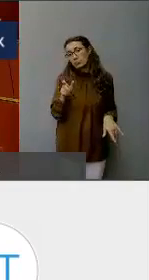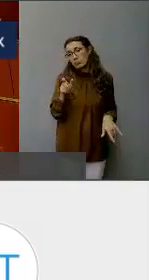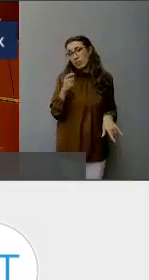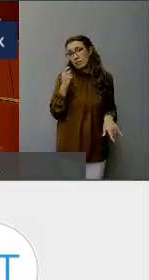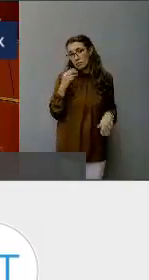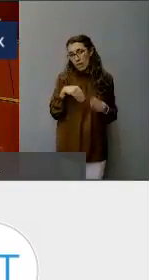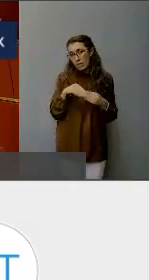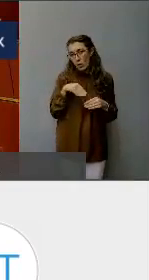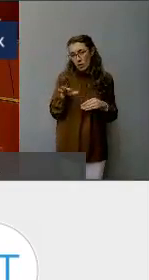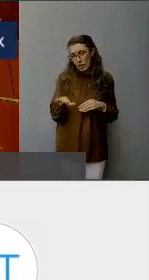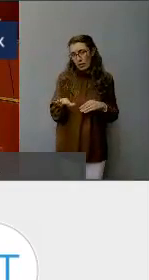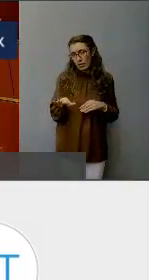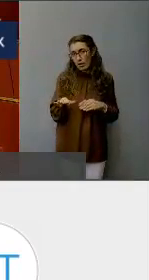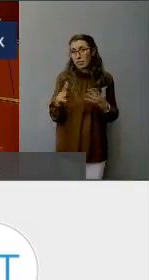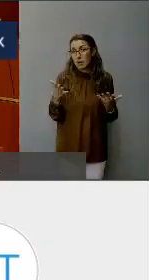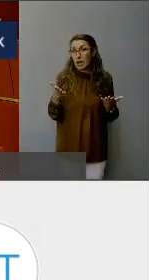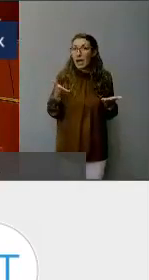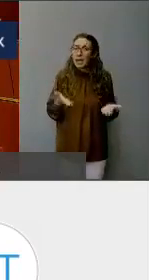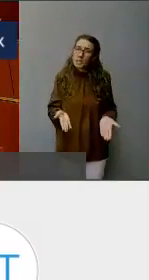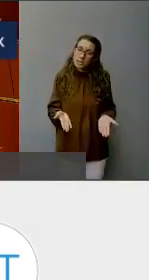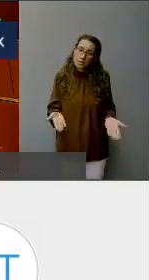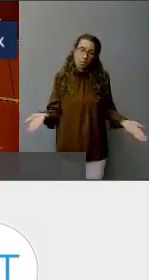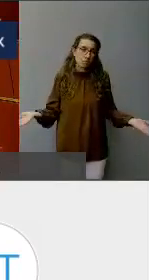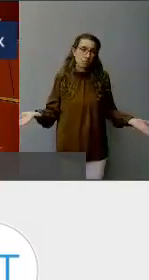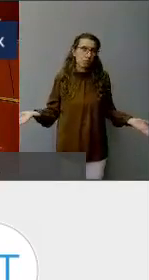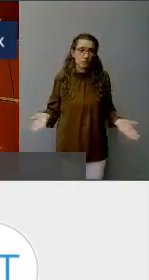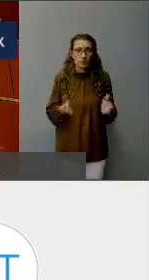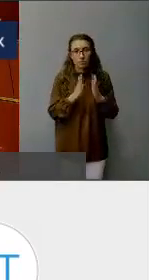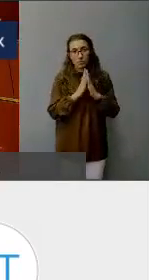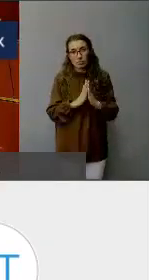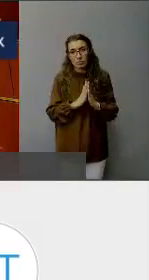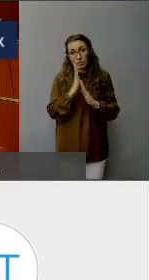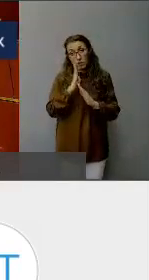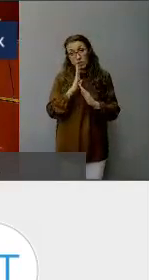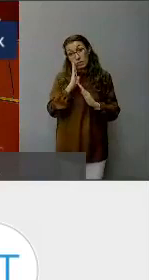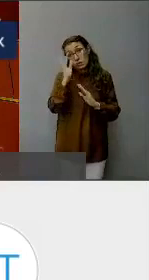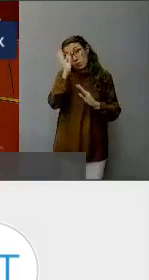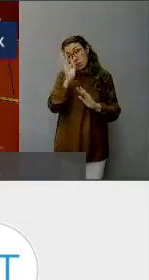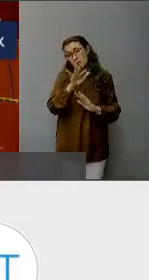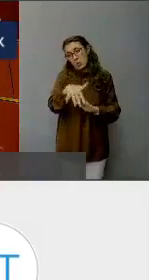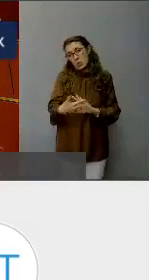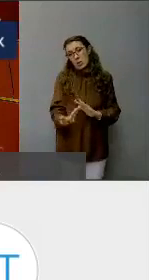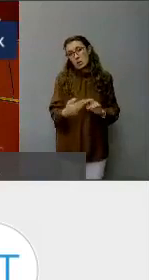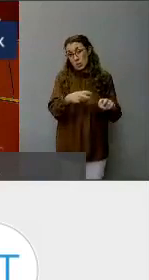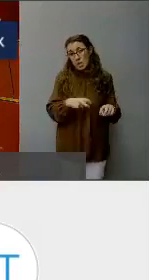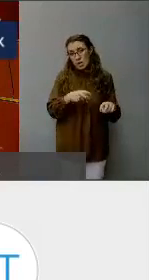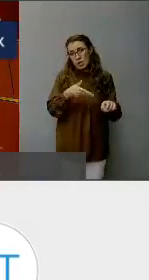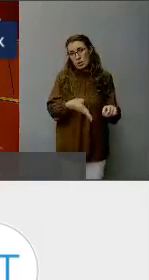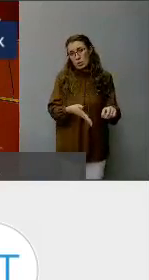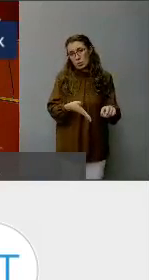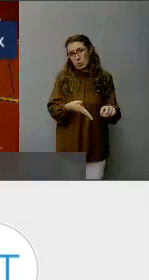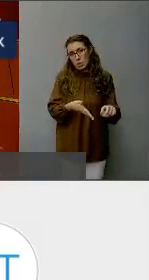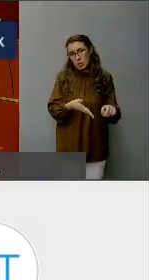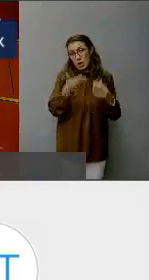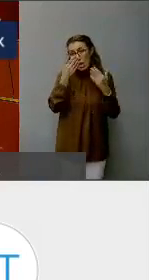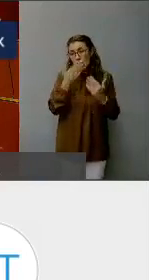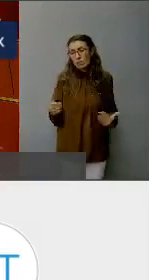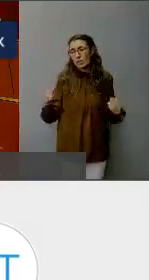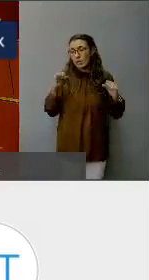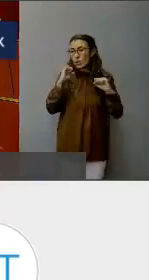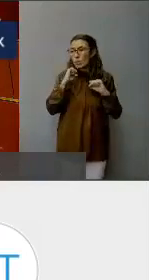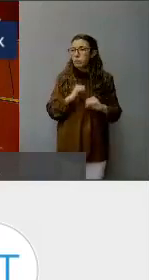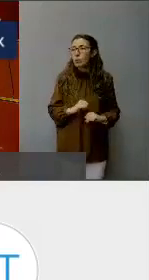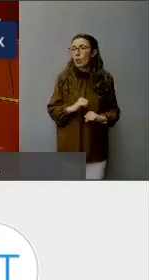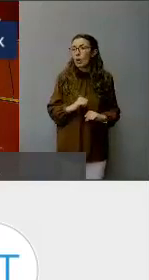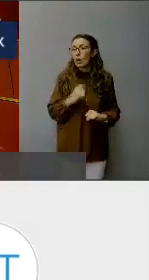però almeno realizziamo anche l'altro obiettivo cioè l'agricoltura almeno possiamo pre